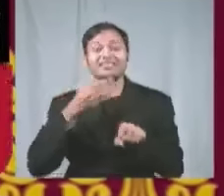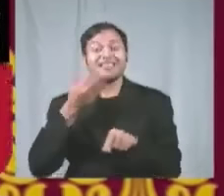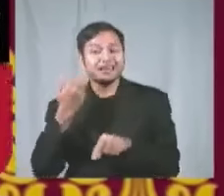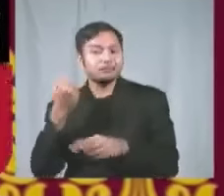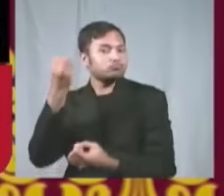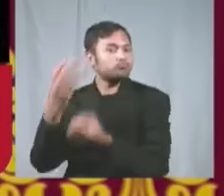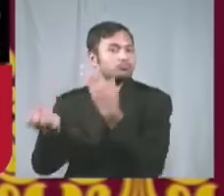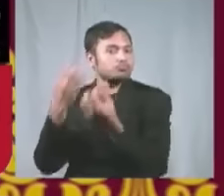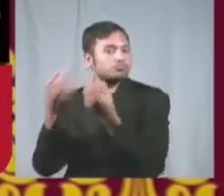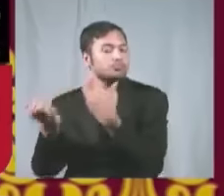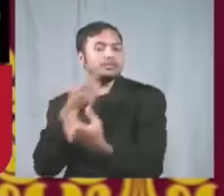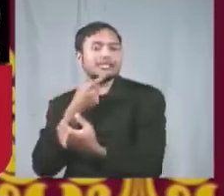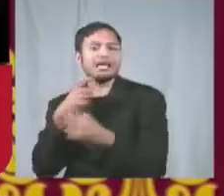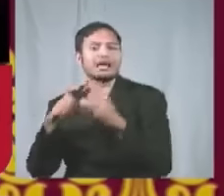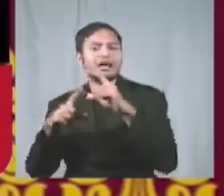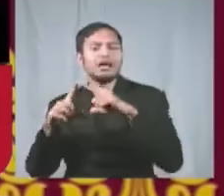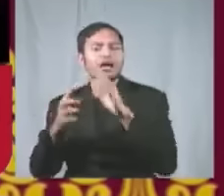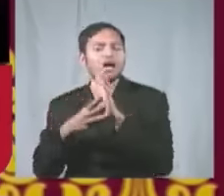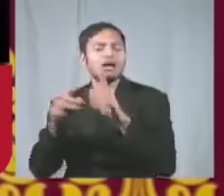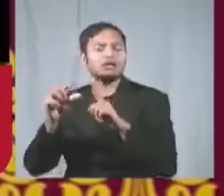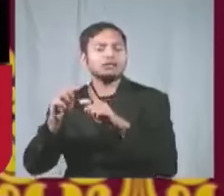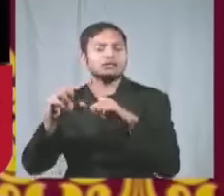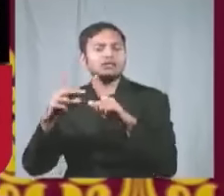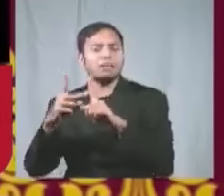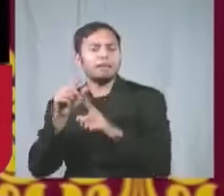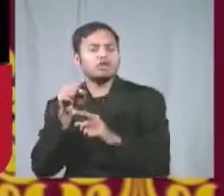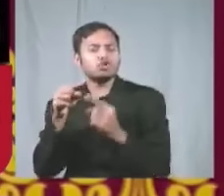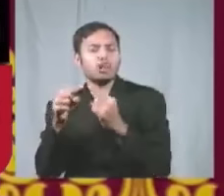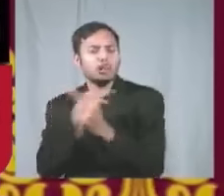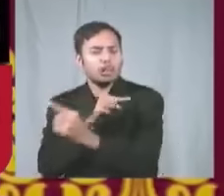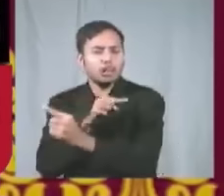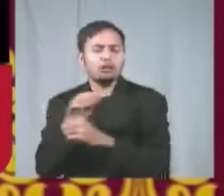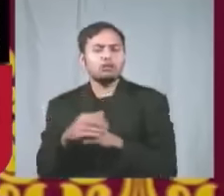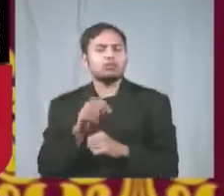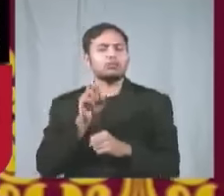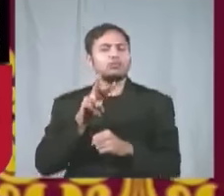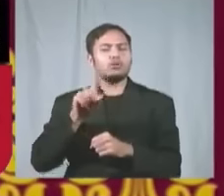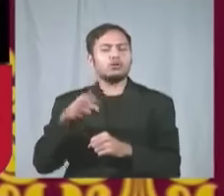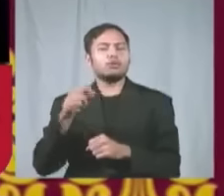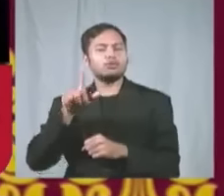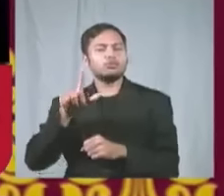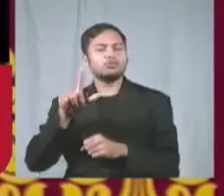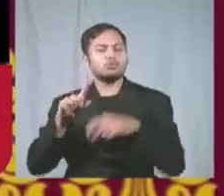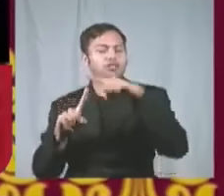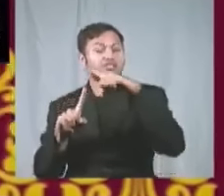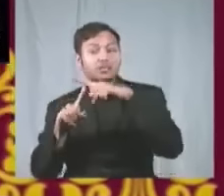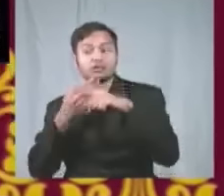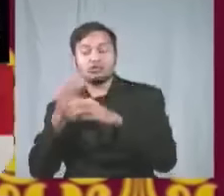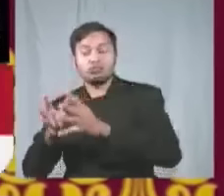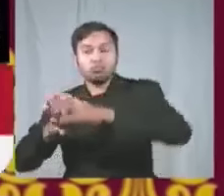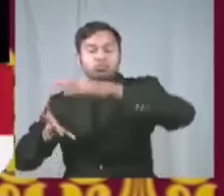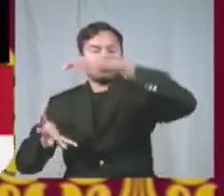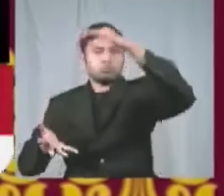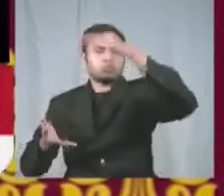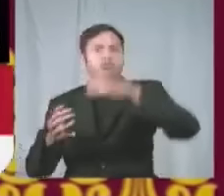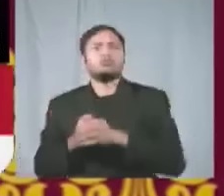sampah, kok nggak nyambung Pak ya? Berarti 2,7 triliun itu yang gagal penyebabnya sampah